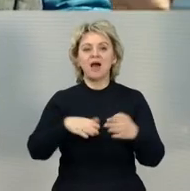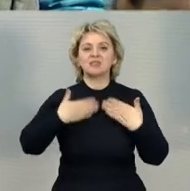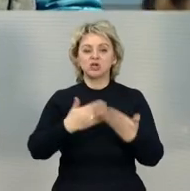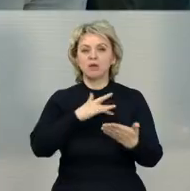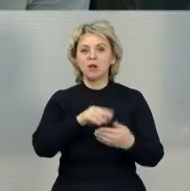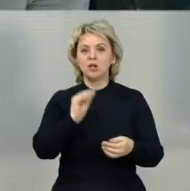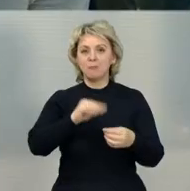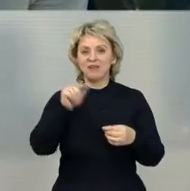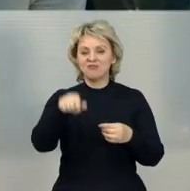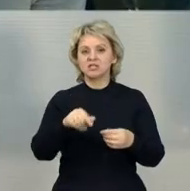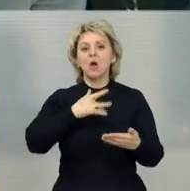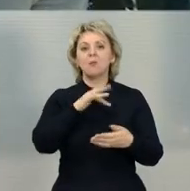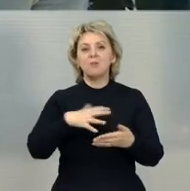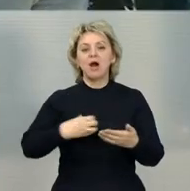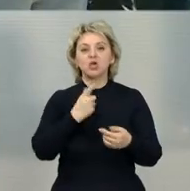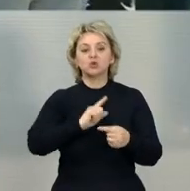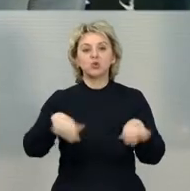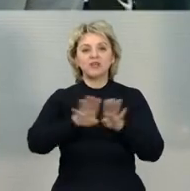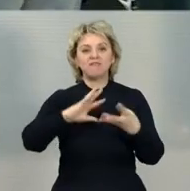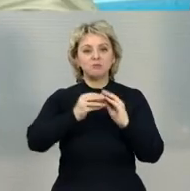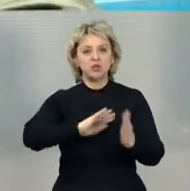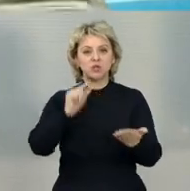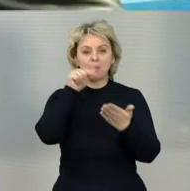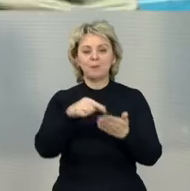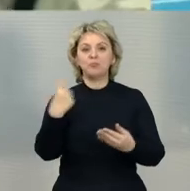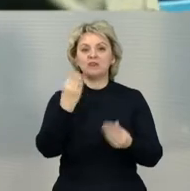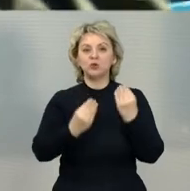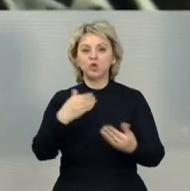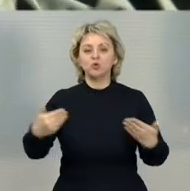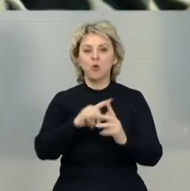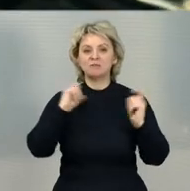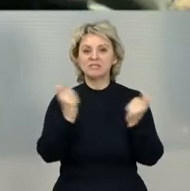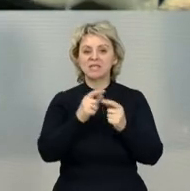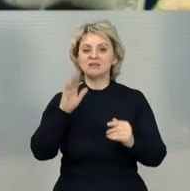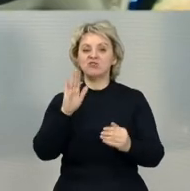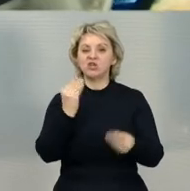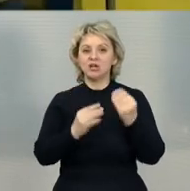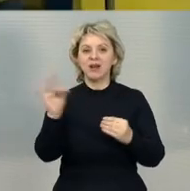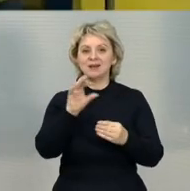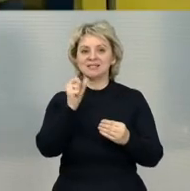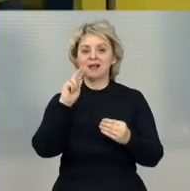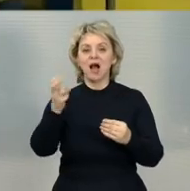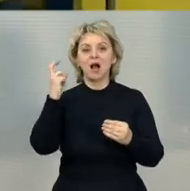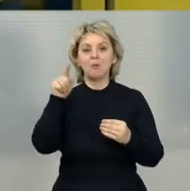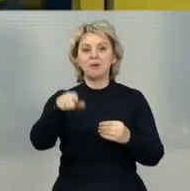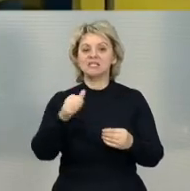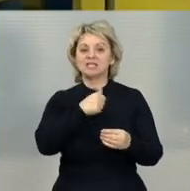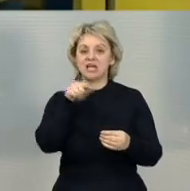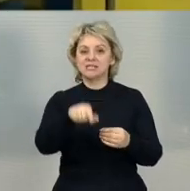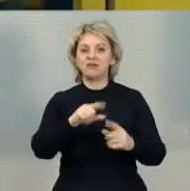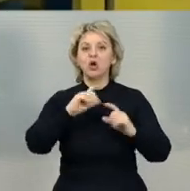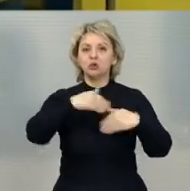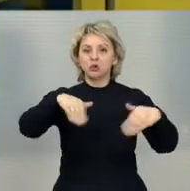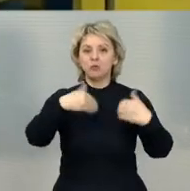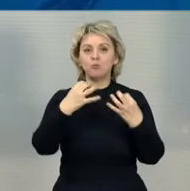болельщикам? Наплевательское. Болельщики боятся, что так вообще не попадут на первый матч на новом стадионе. Ведь игра Ростов-СКА-Хабаровск тестовая, и на